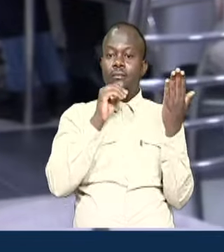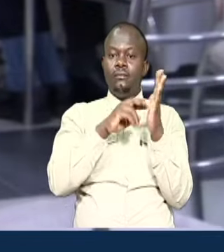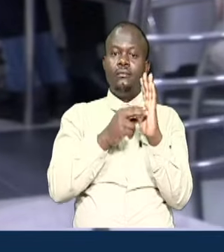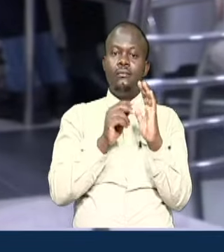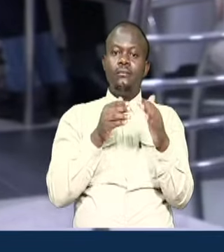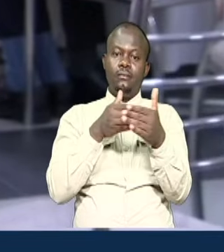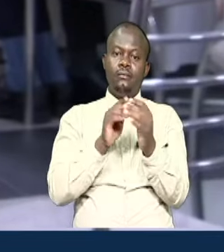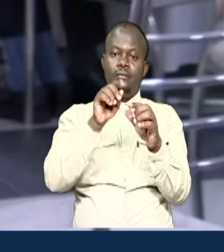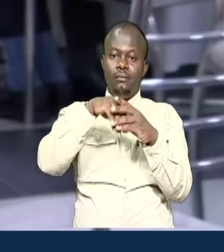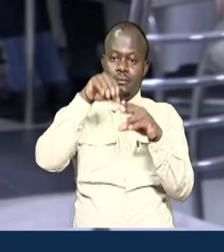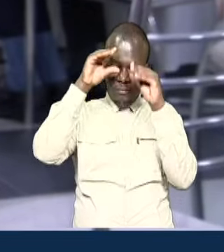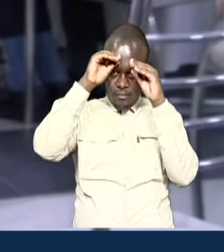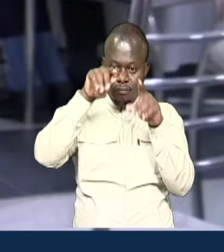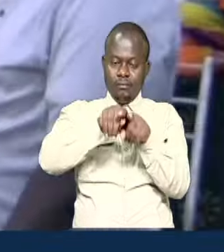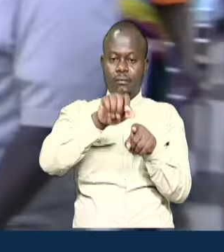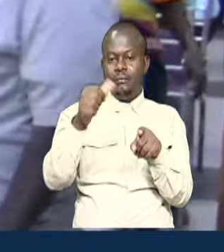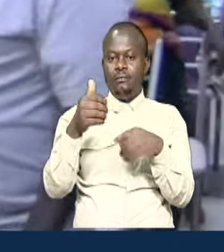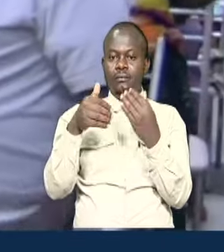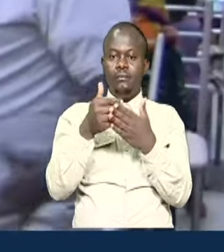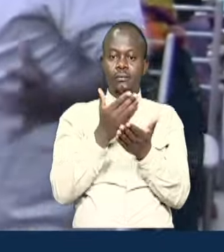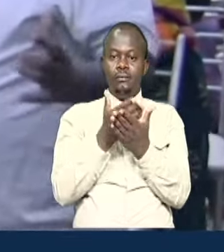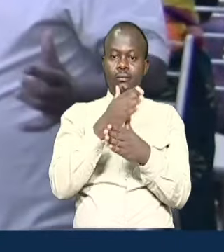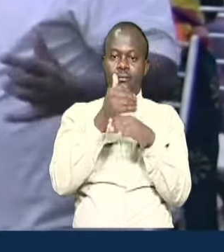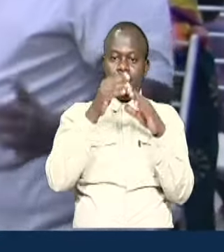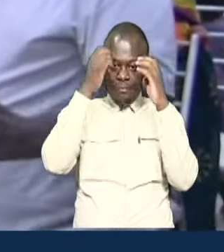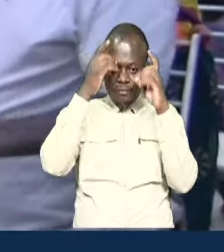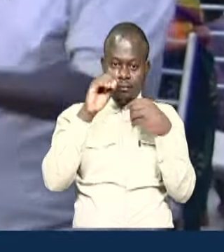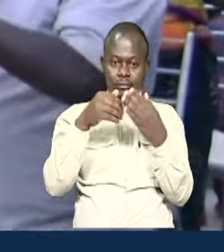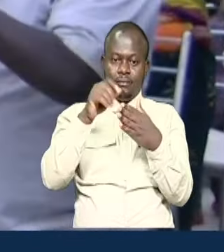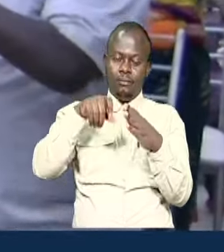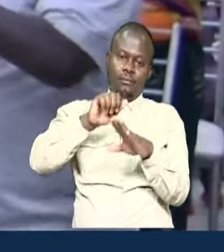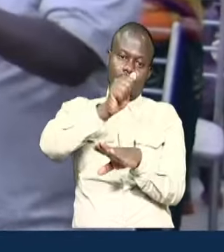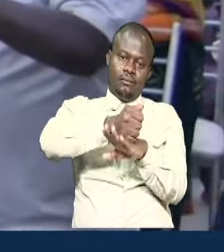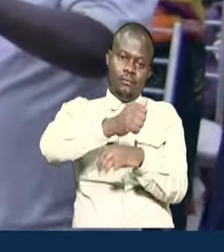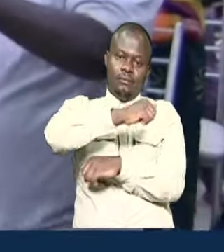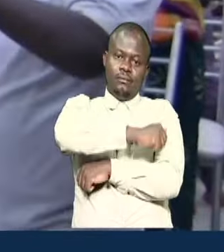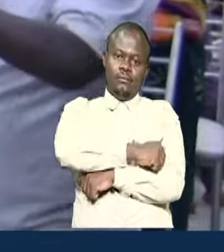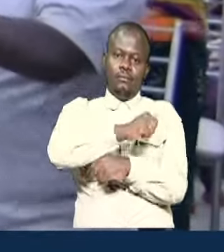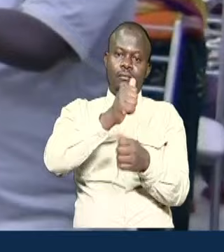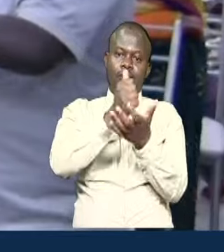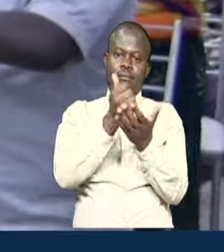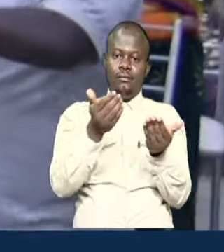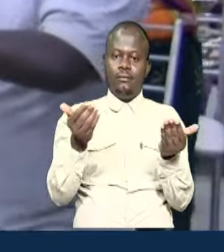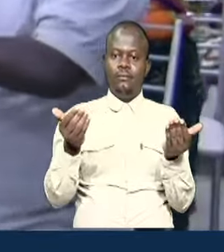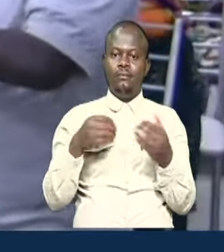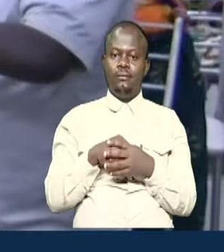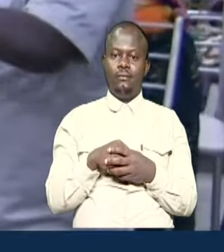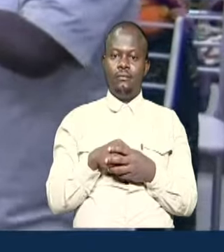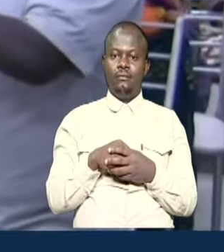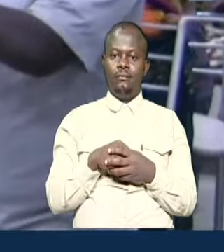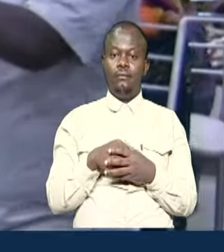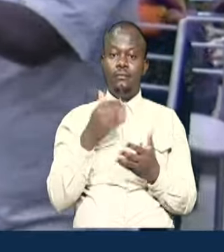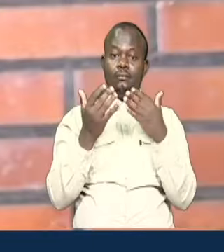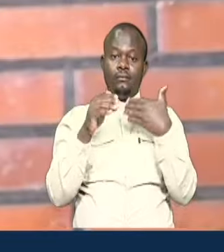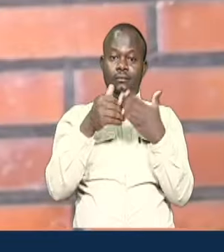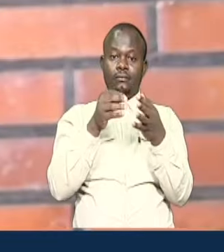ishuri nk'abandi ngo yige, ahubwo basaba Minisiteri y'Uburezi kwikwiye gushyiraho amashuri yafasha aba bana. Ubumuga wenda mbusobanura no muri